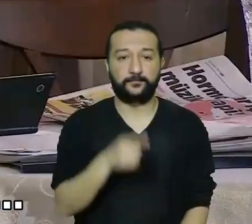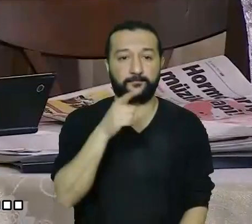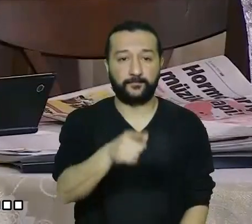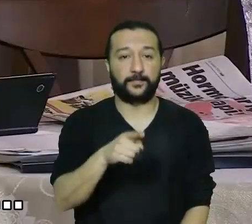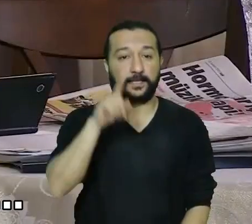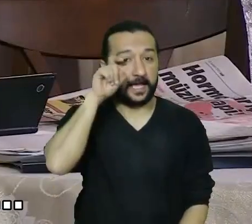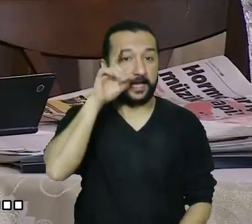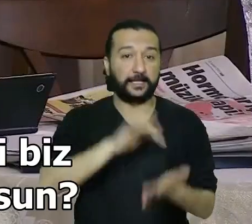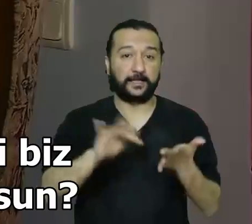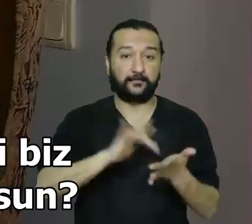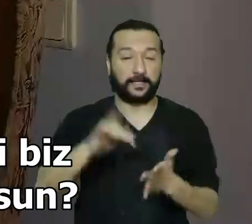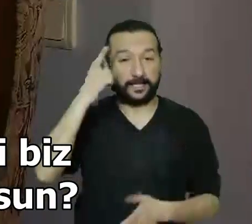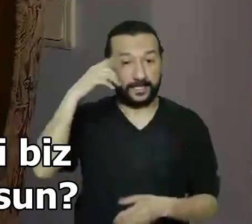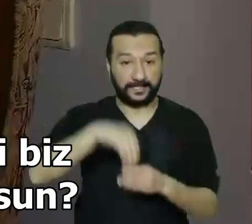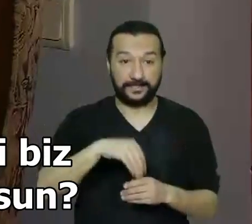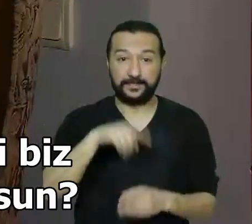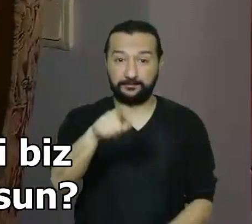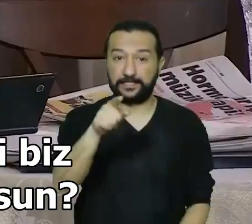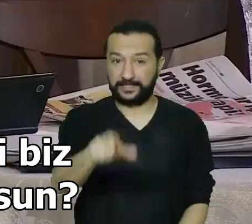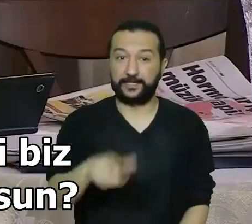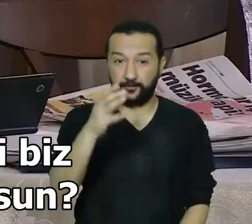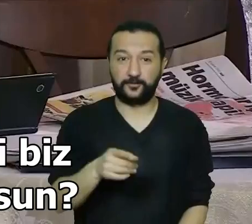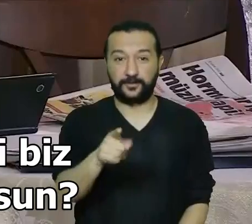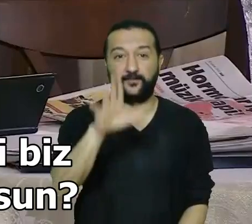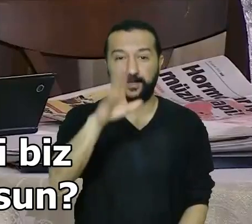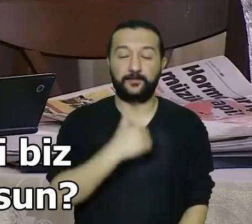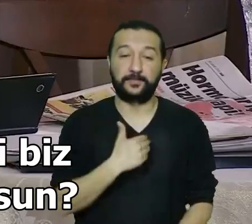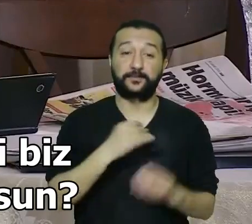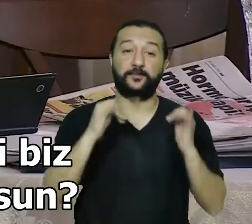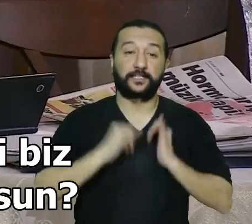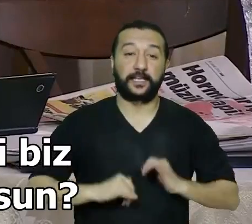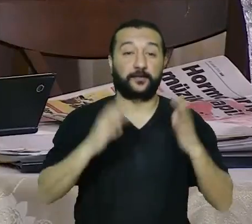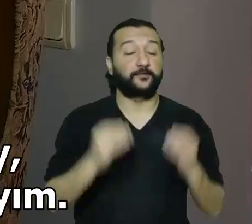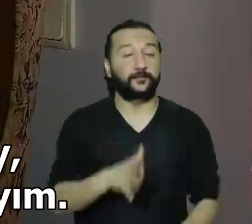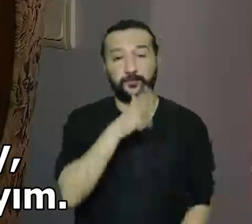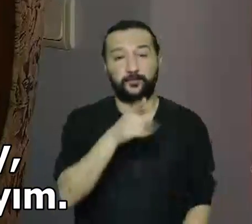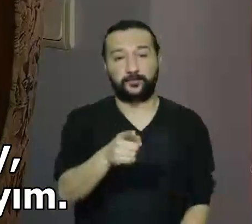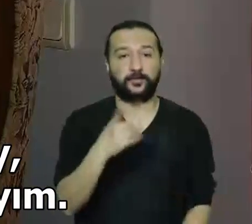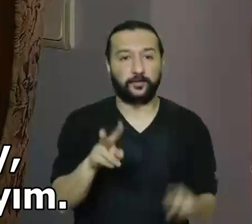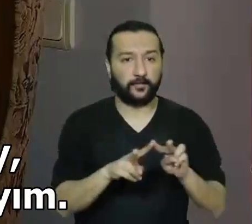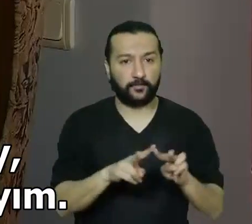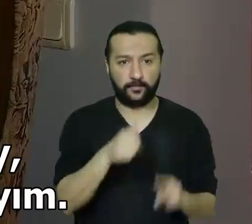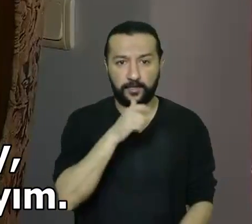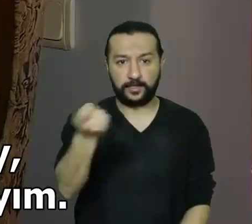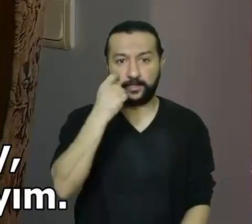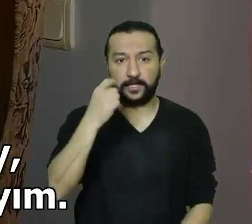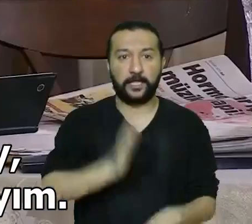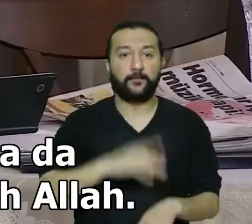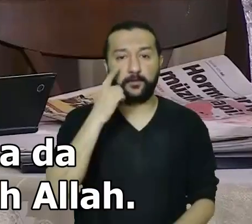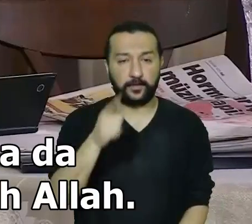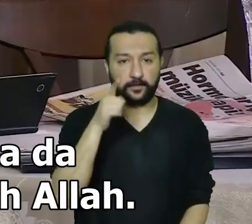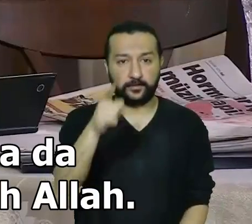şu akıllı tabletteki akıl biraz da sende olsa. Vallahi biz ne rahat edeceğiz biliyor musun? Mahmut Bey, Mahmut Bey, Mahmut Bey. Bana bak